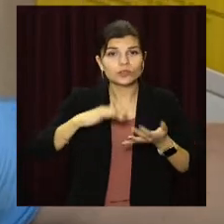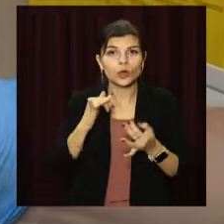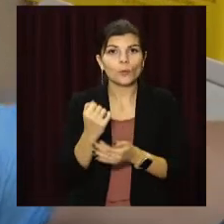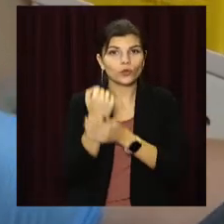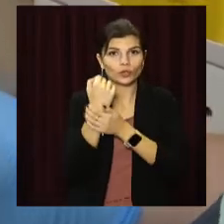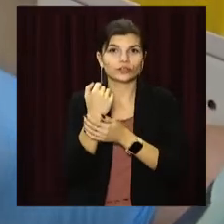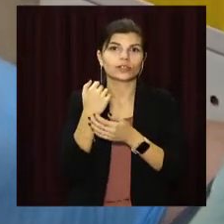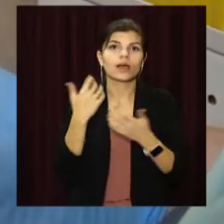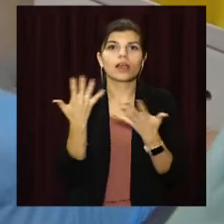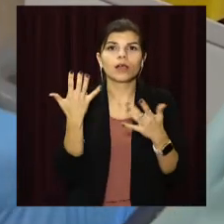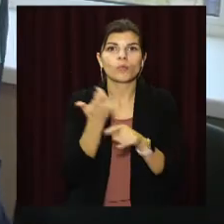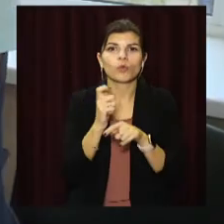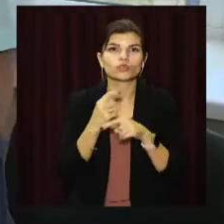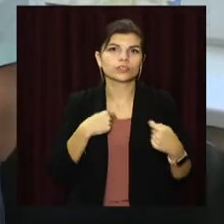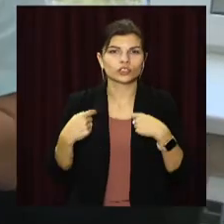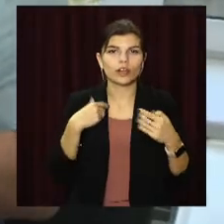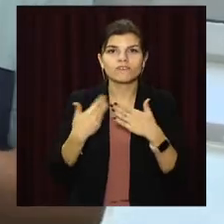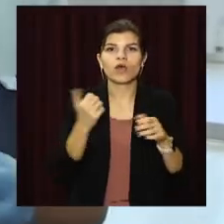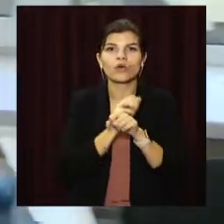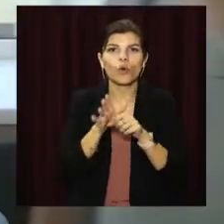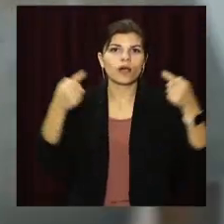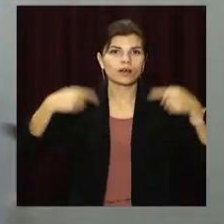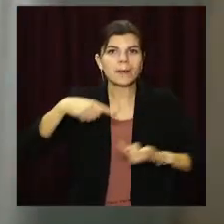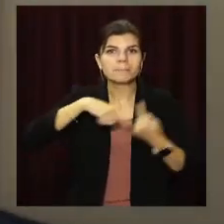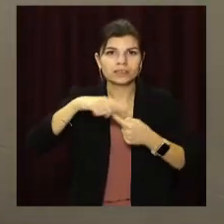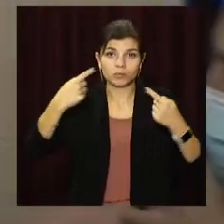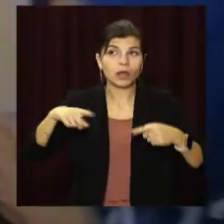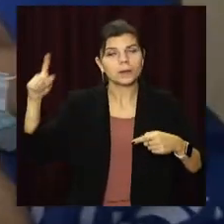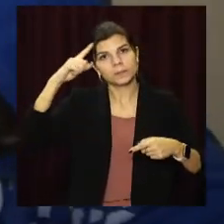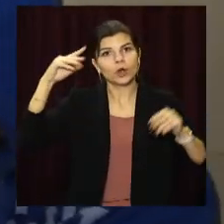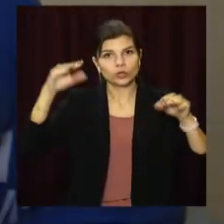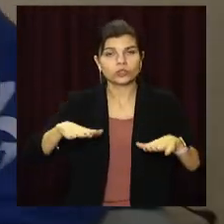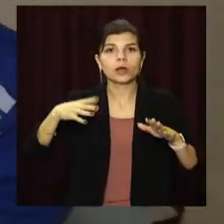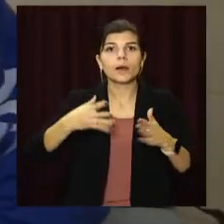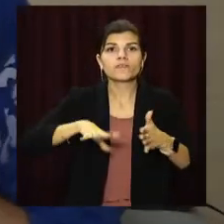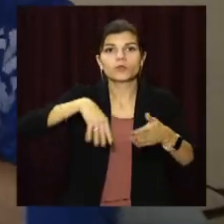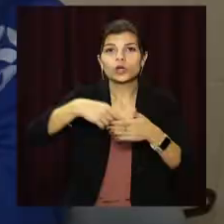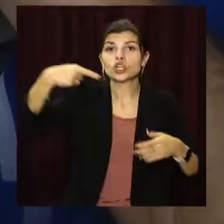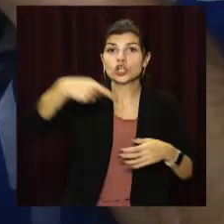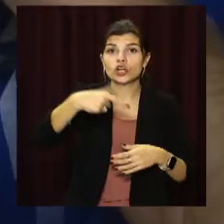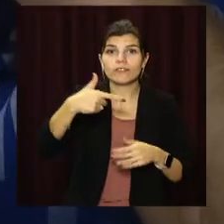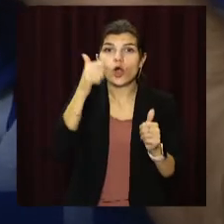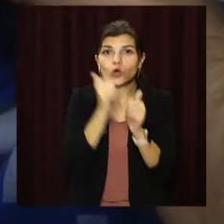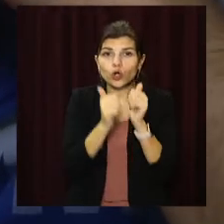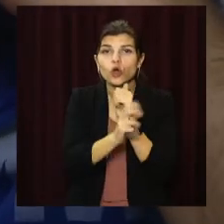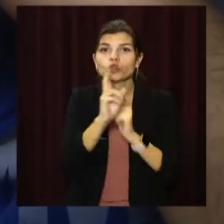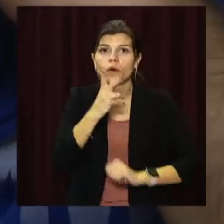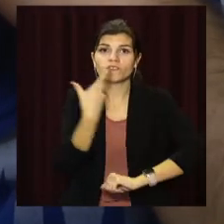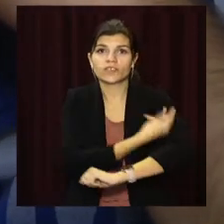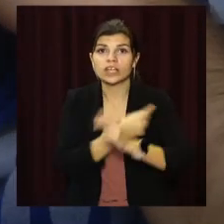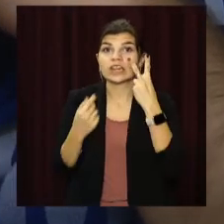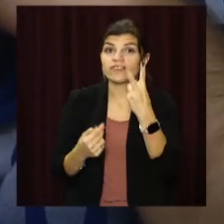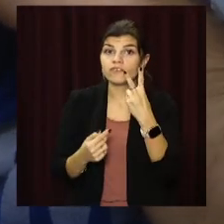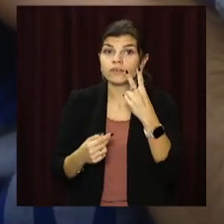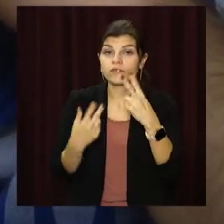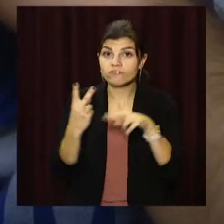підтримати сфери, які найбільш постраждали від коронакризи, уряд ухвалив рішення виплатити по 1000 гривень кожному, хто вакцинувався